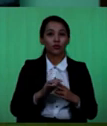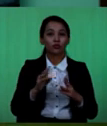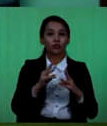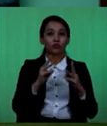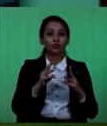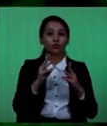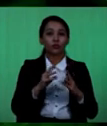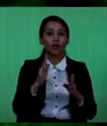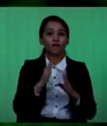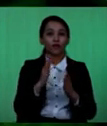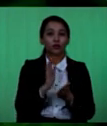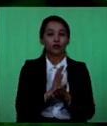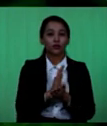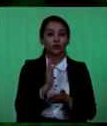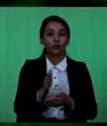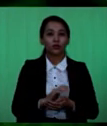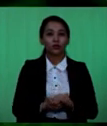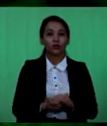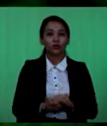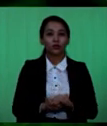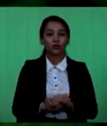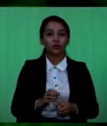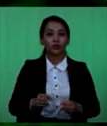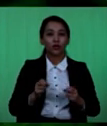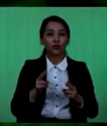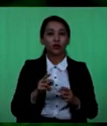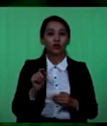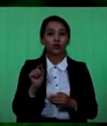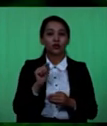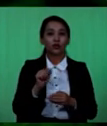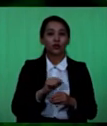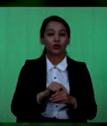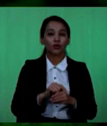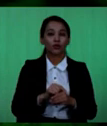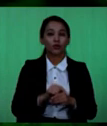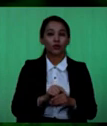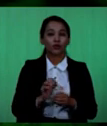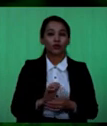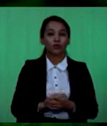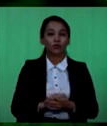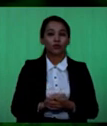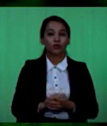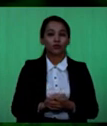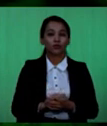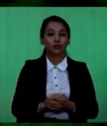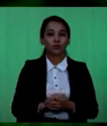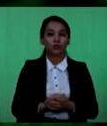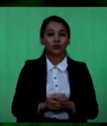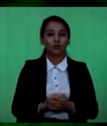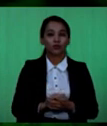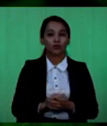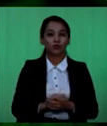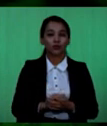havoni buzmoqda. Zararkuranda hasharotlarni yo'q qilish uchun dala ekinlariga,